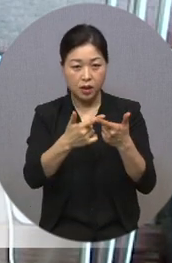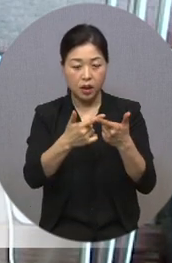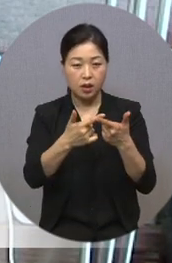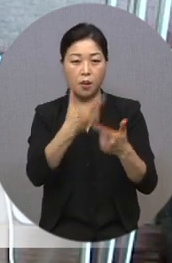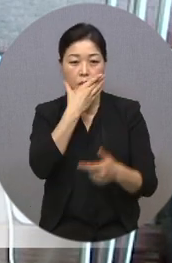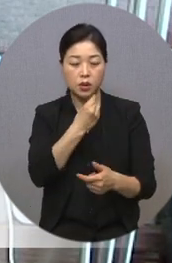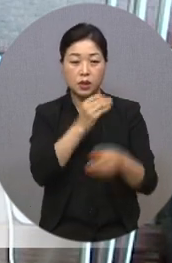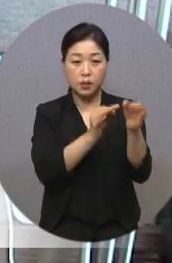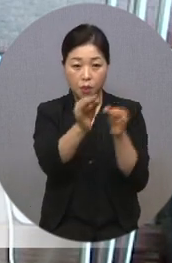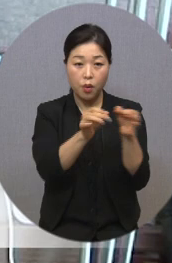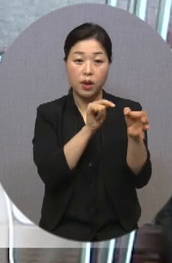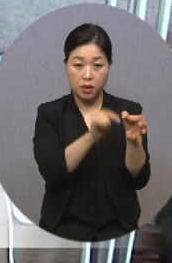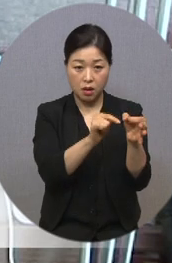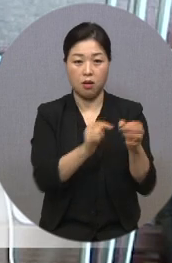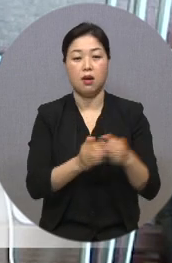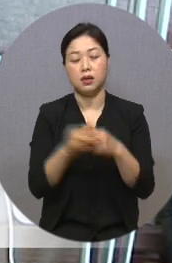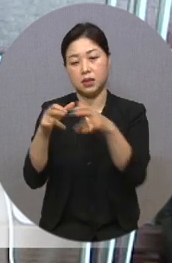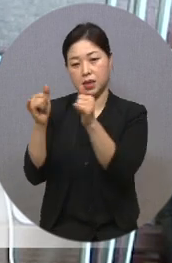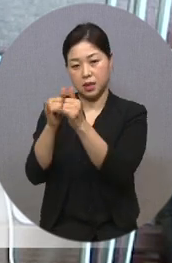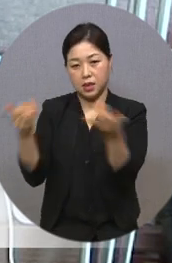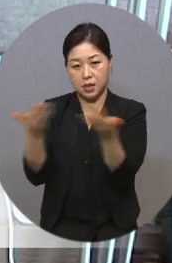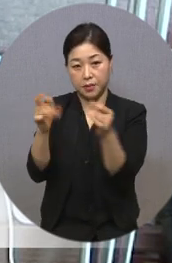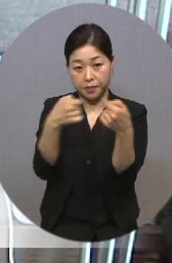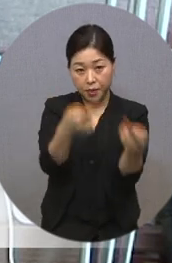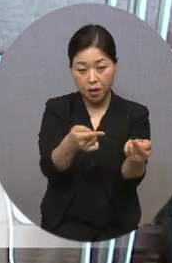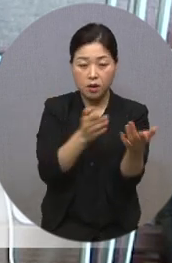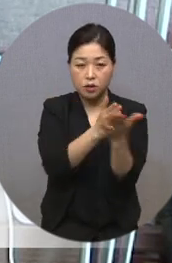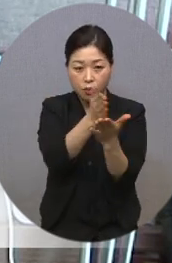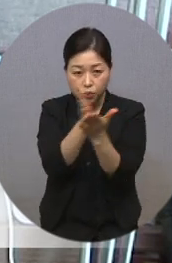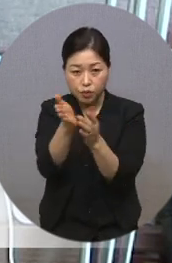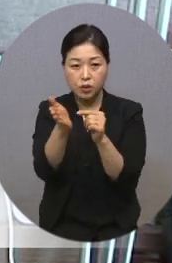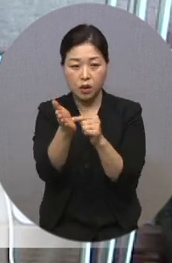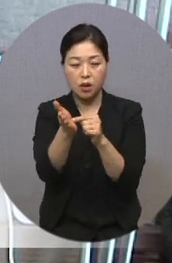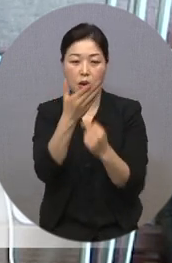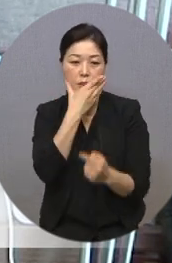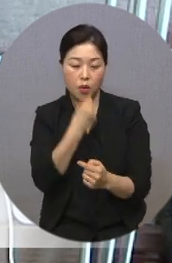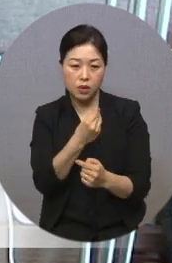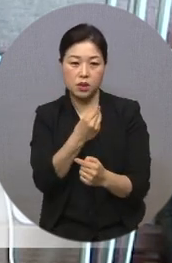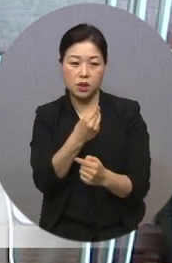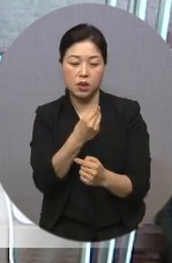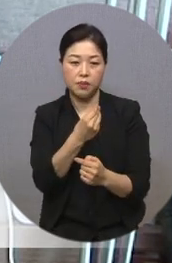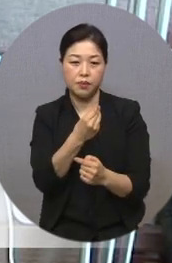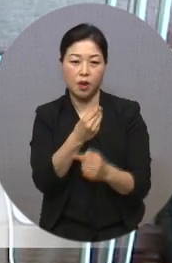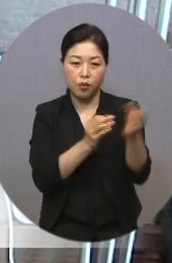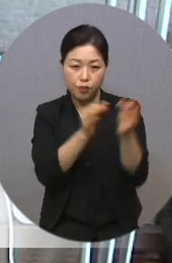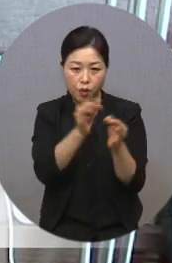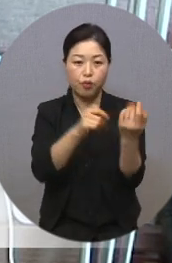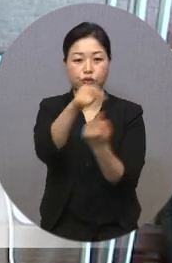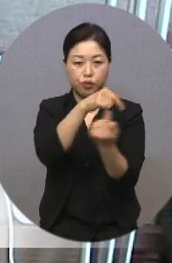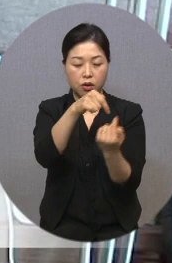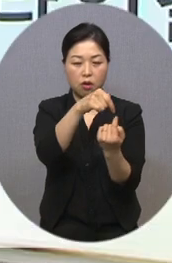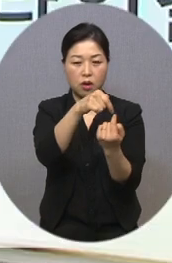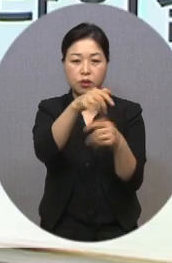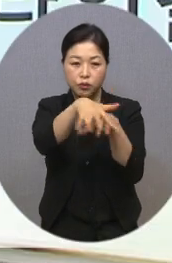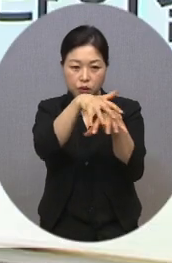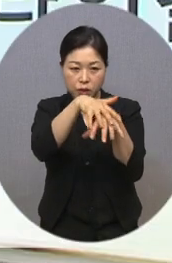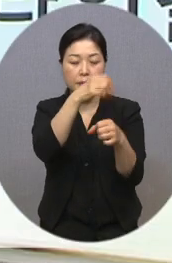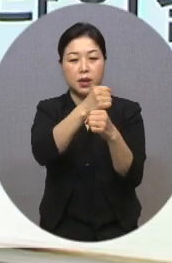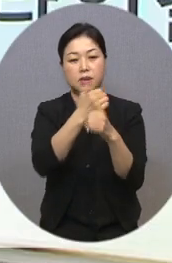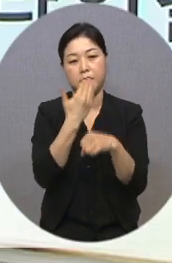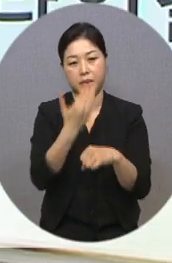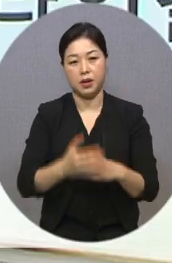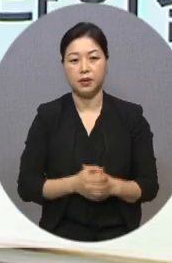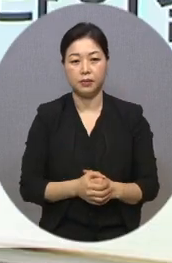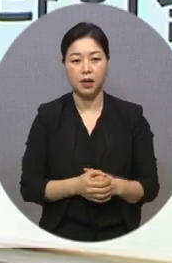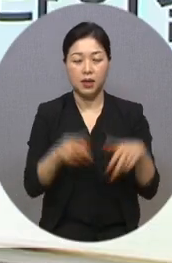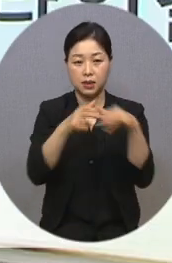부산장애인복지몰에서 장애인의 취업과 전문적인 복지몰 운영의 체계를 잡아갈 것이며 장애인들이